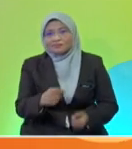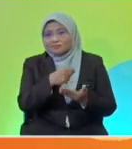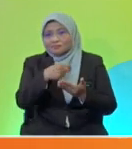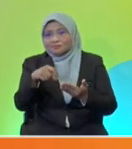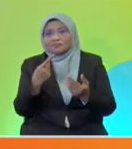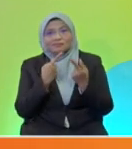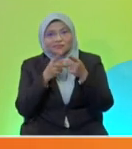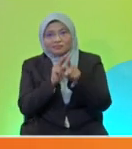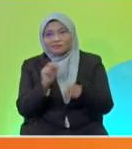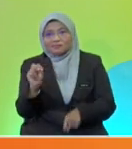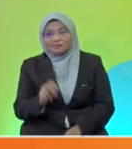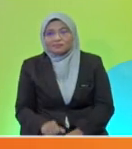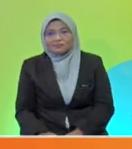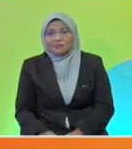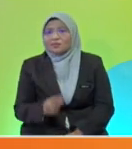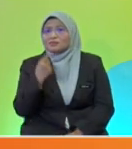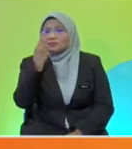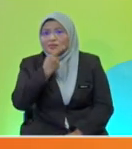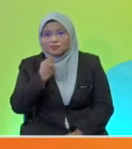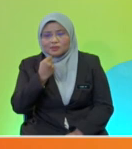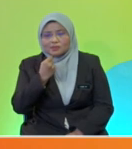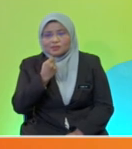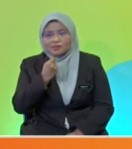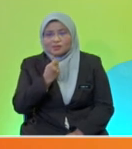yang menyimpan uang di dalam tabel